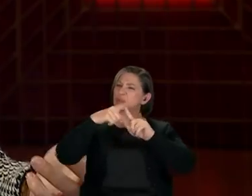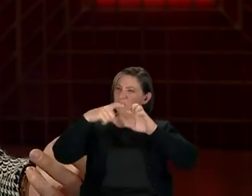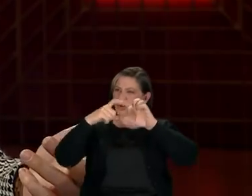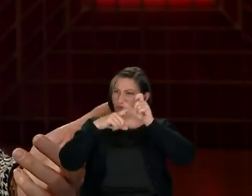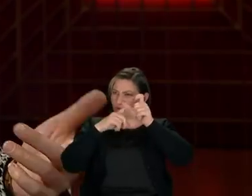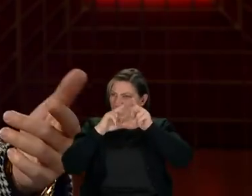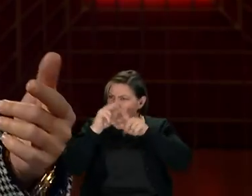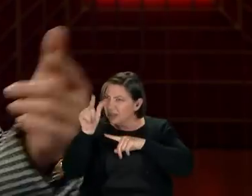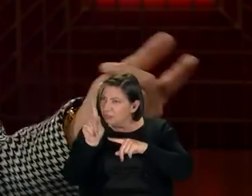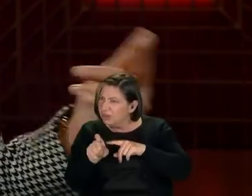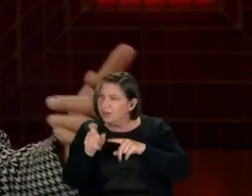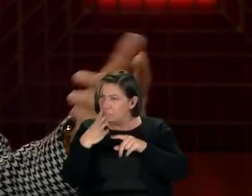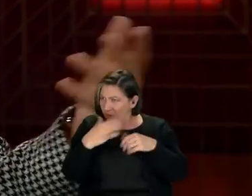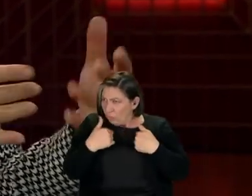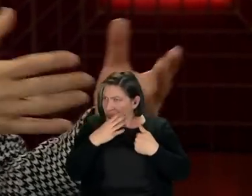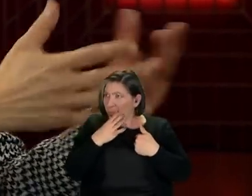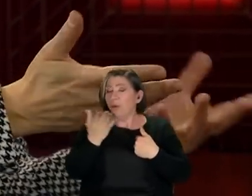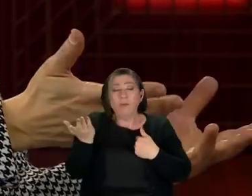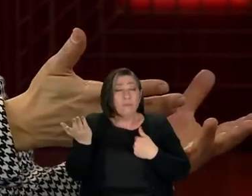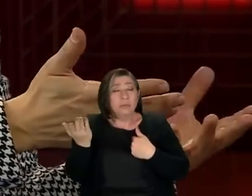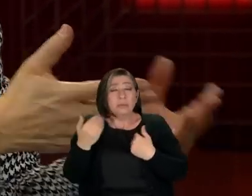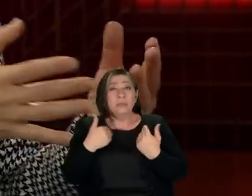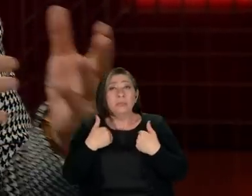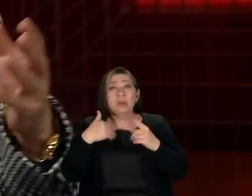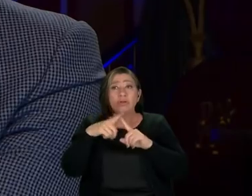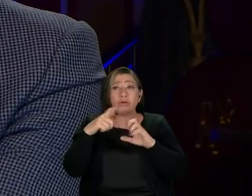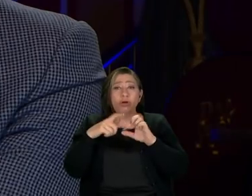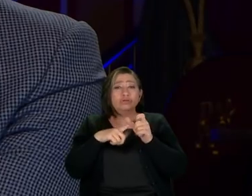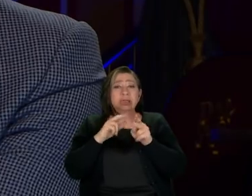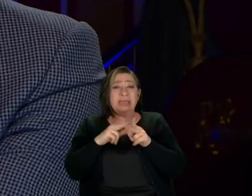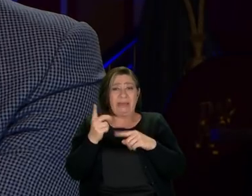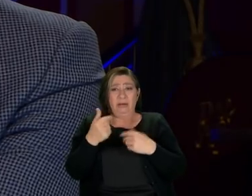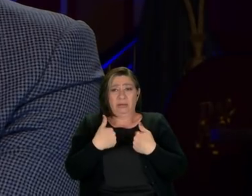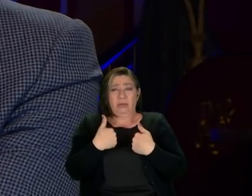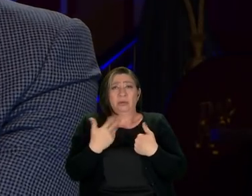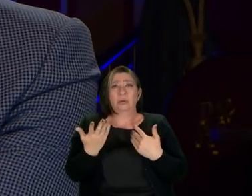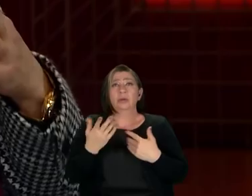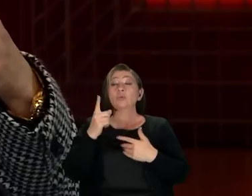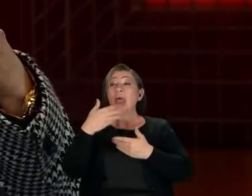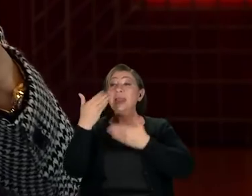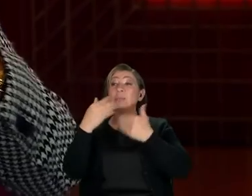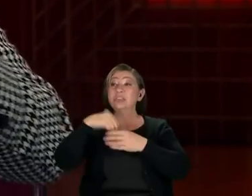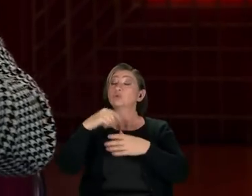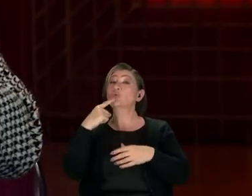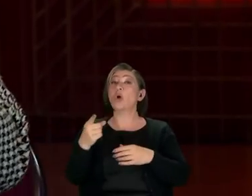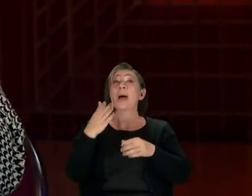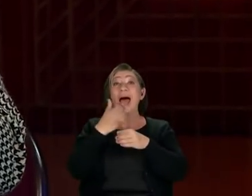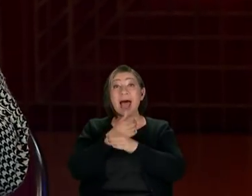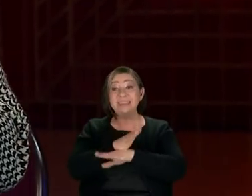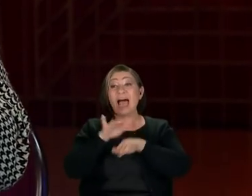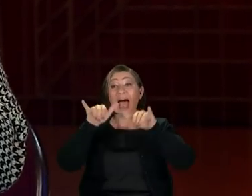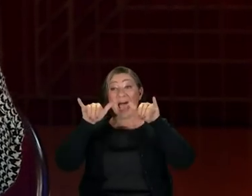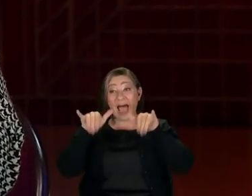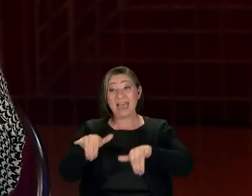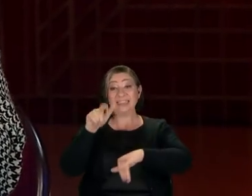Bizim bildiğimiz troçki mi? Yani evet, diyor ki o da biz troçkistiz. Yani şunu anlatmak için söylüyorum bunu. Aslında